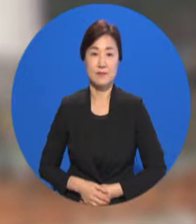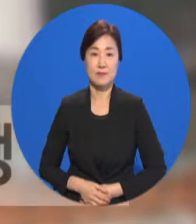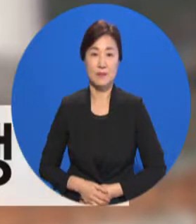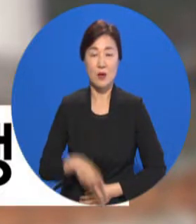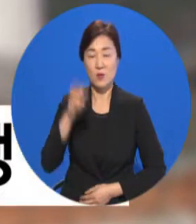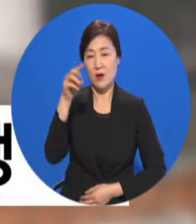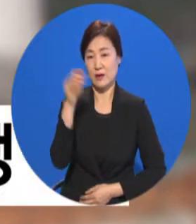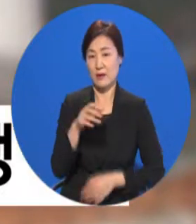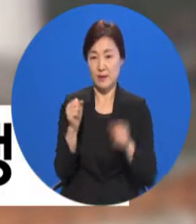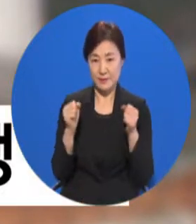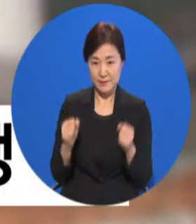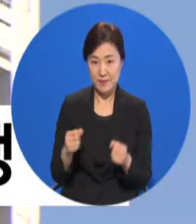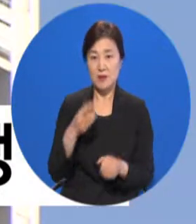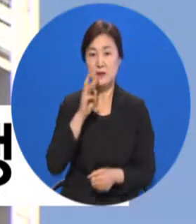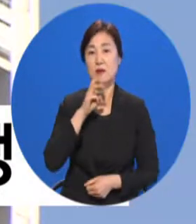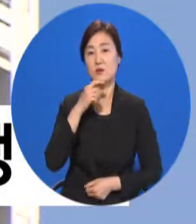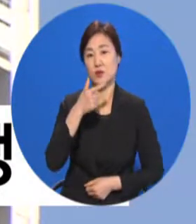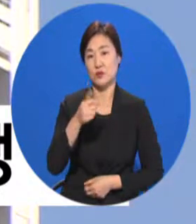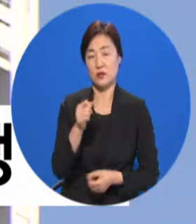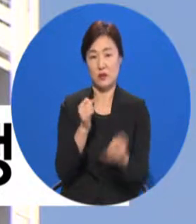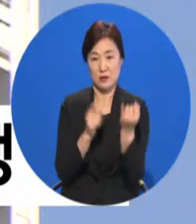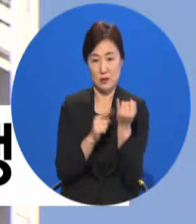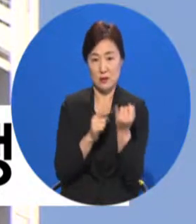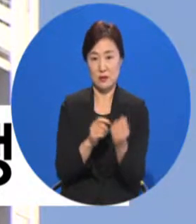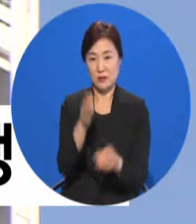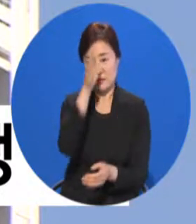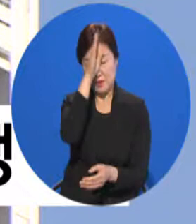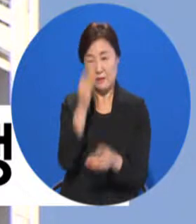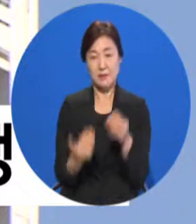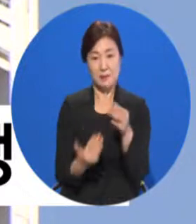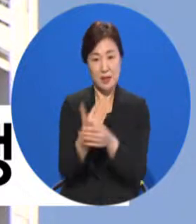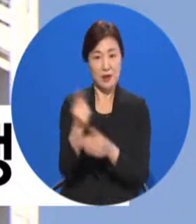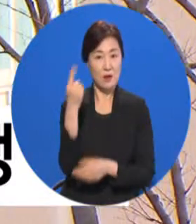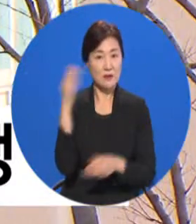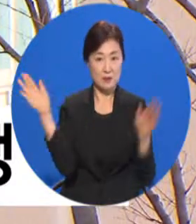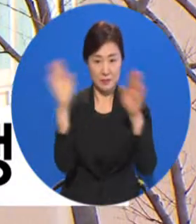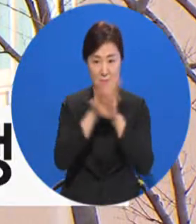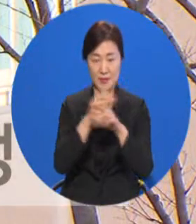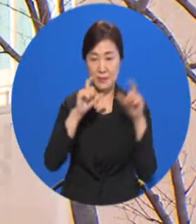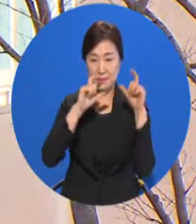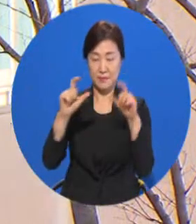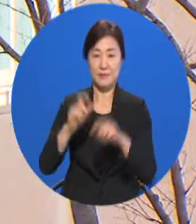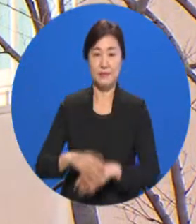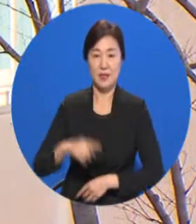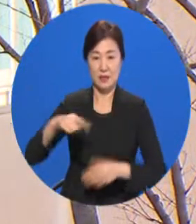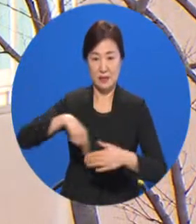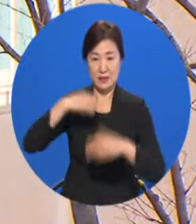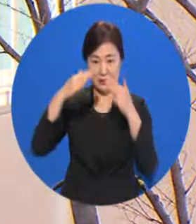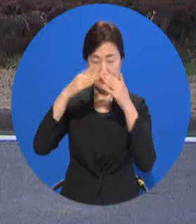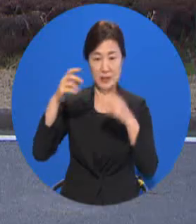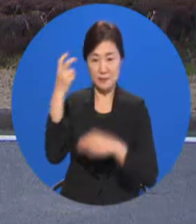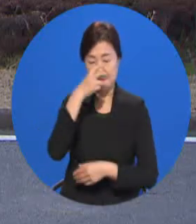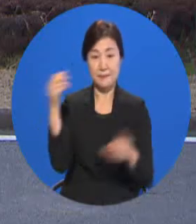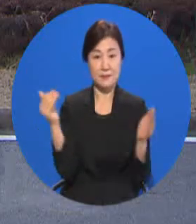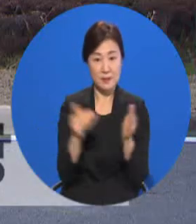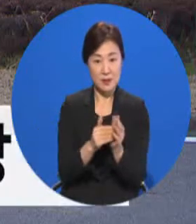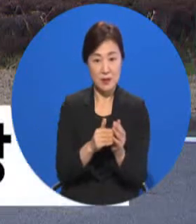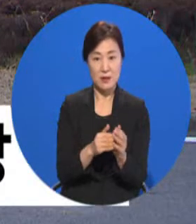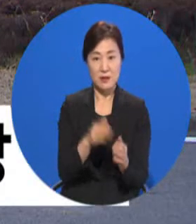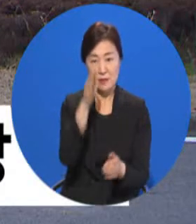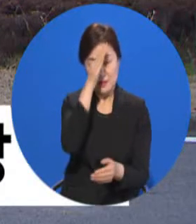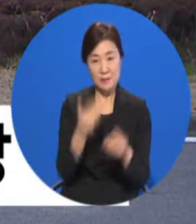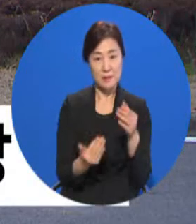광양에 거주하는 36살 여성이 코로나19 양성 판정을 받은 때는 어제 저녁. 자택에서 검사가 이루어졌고 확진자는